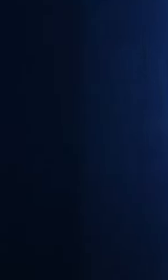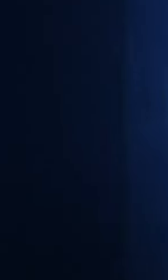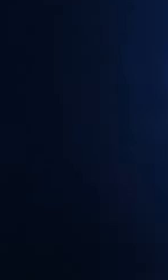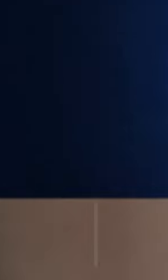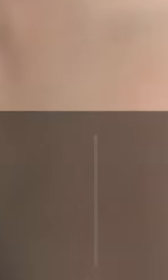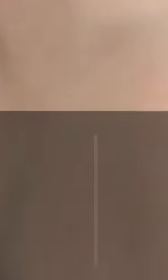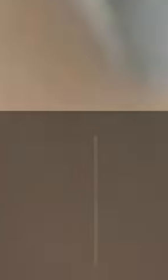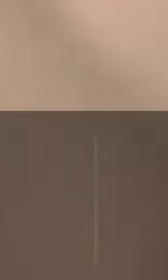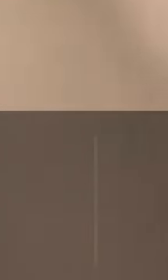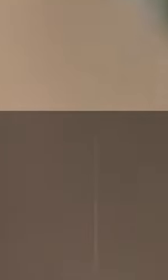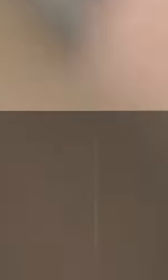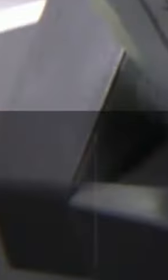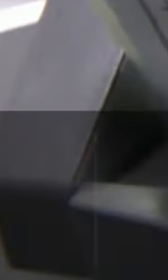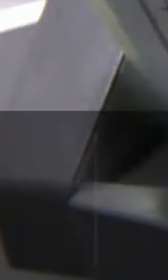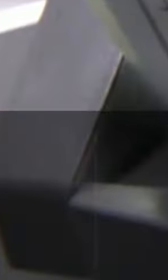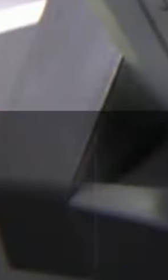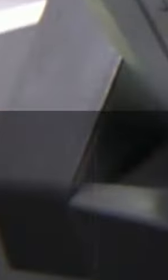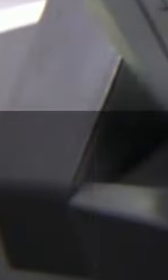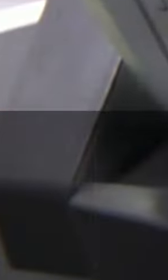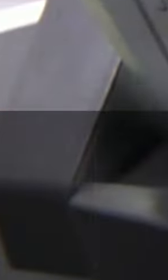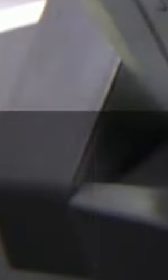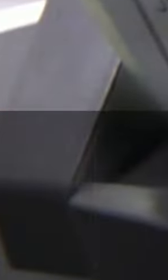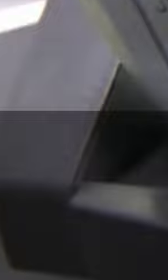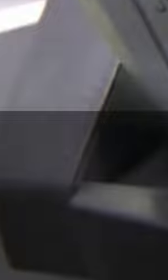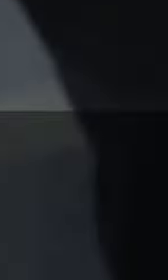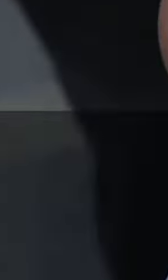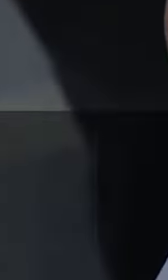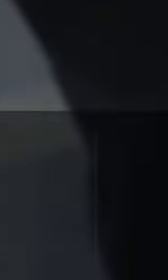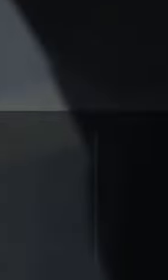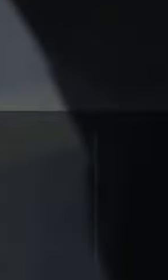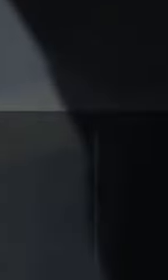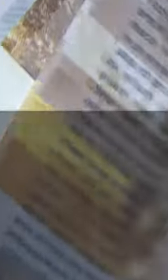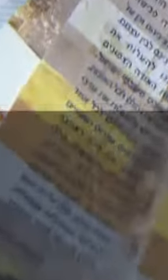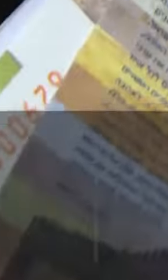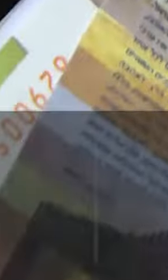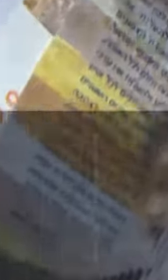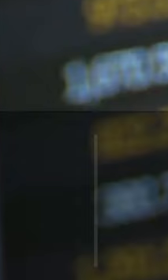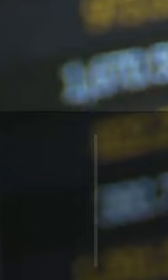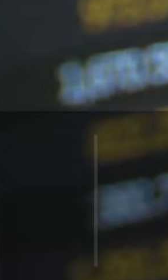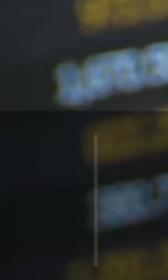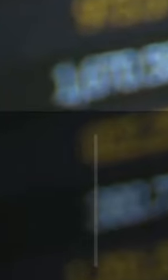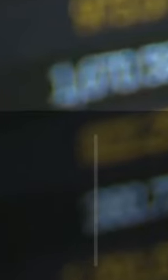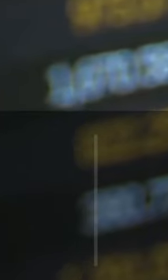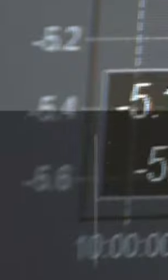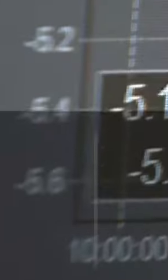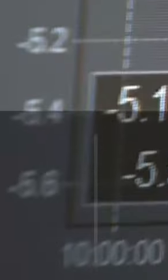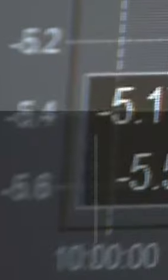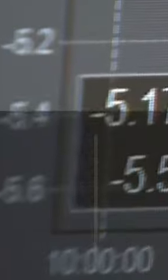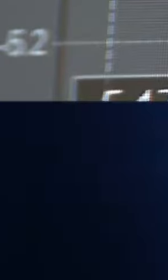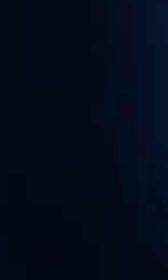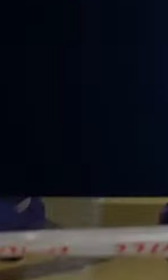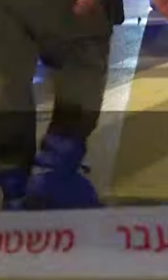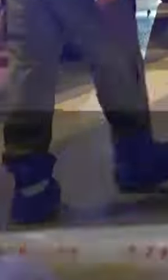חדשות הערב. הדולר דוהר ל-4 שקלים. השקל בשפל של 7 שנים, ירידות חדות גם